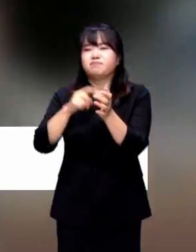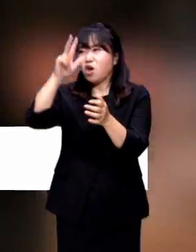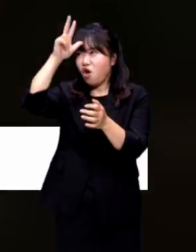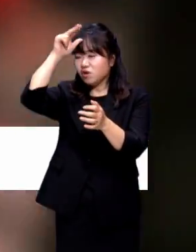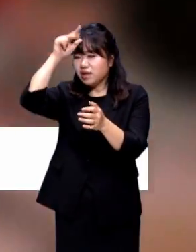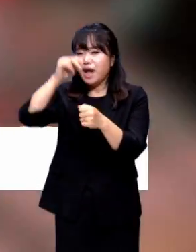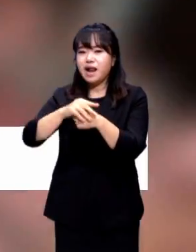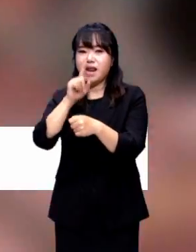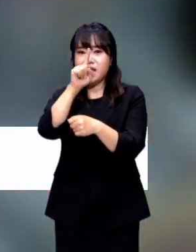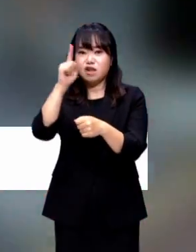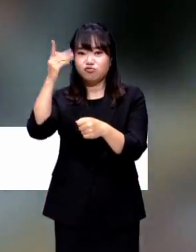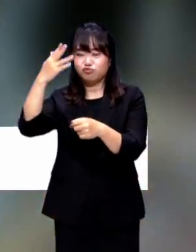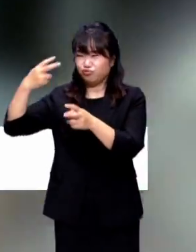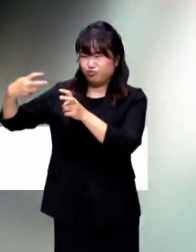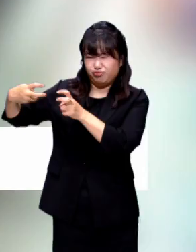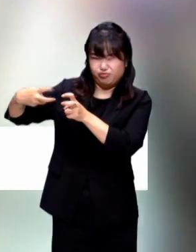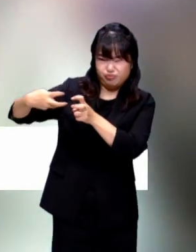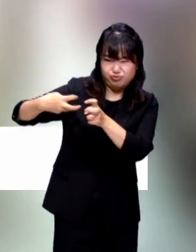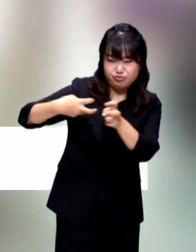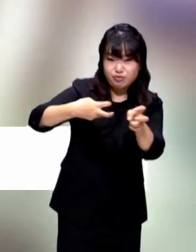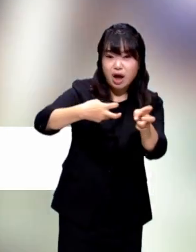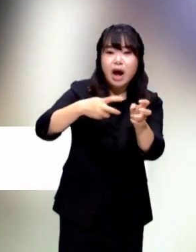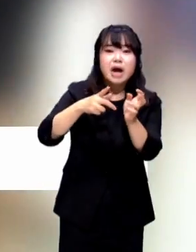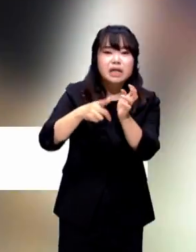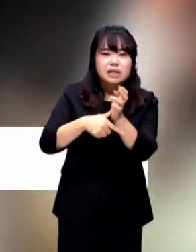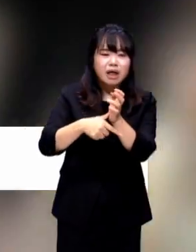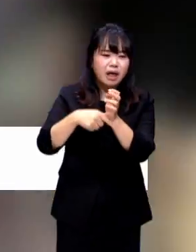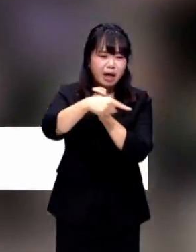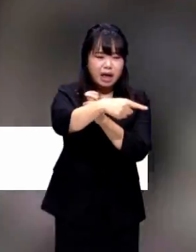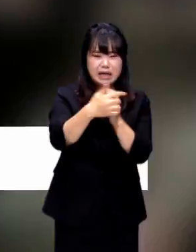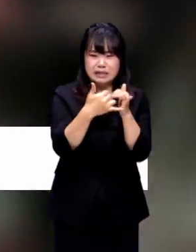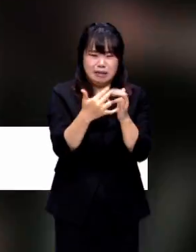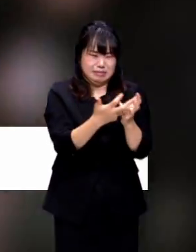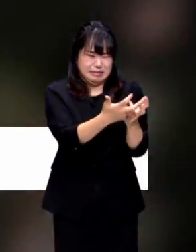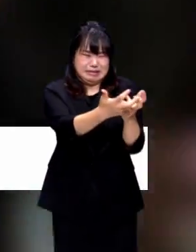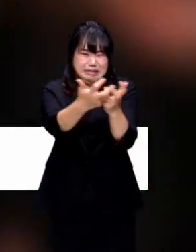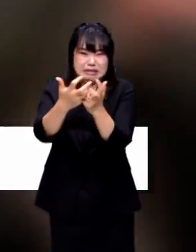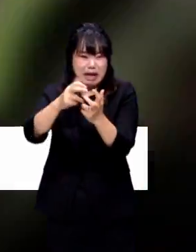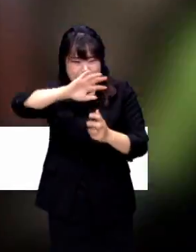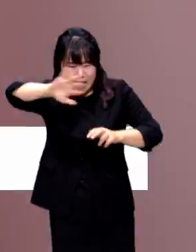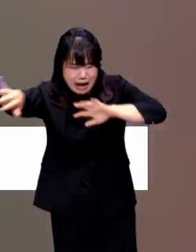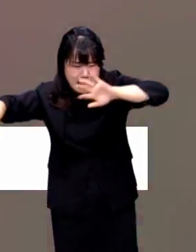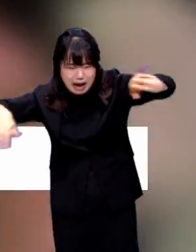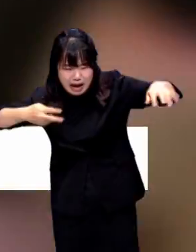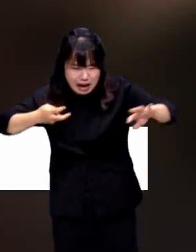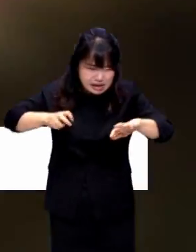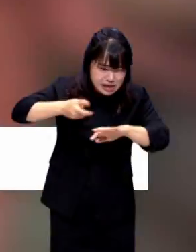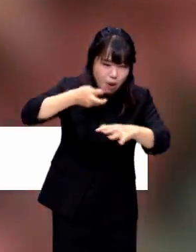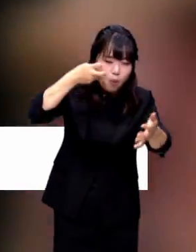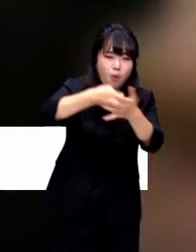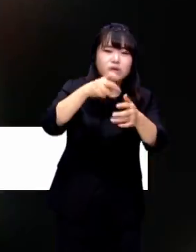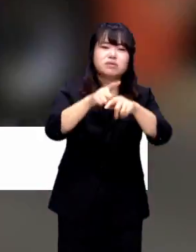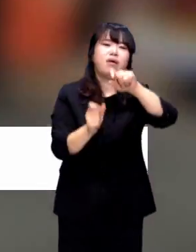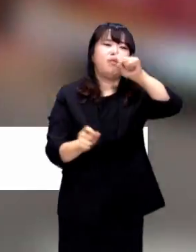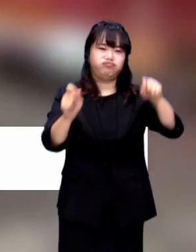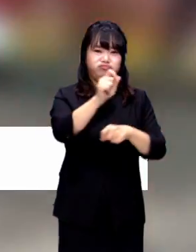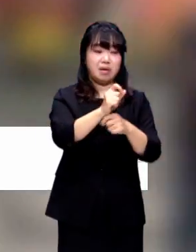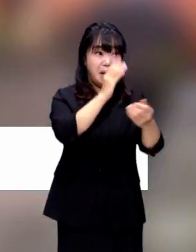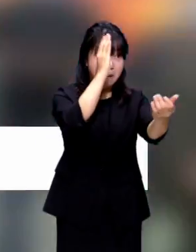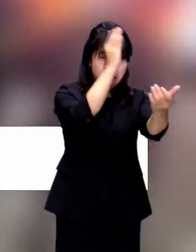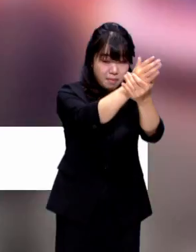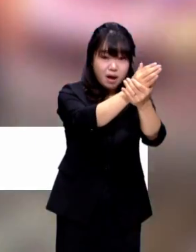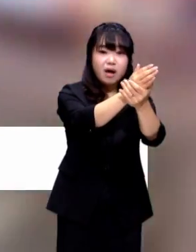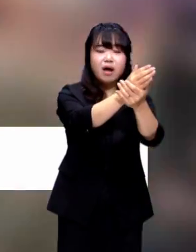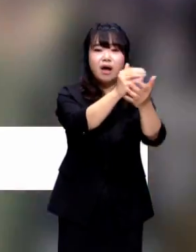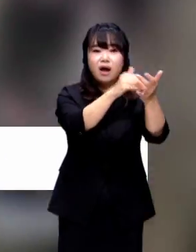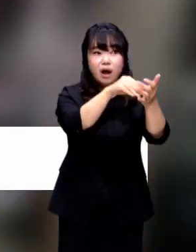경찰 당국의 긴급 차량들이 현장에 접근하는데 오래 걸렸다라는 게 이제 가장 큰 아쉬움이 됩니다. 사고가 일어나고 사고가